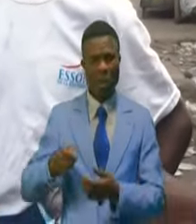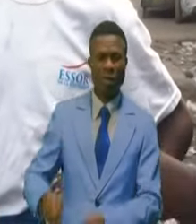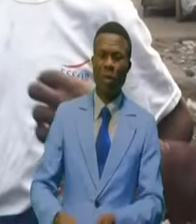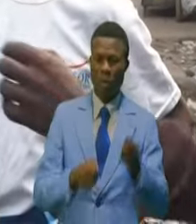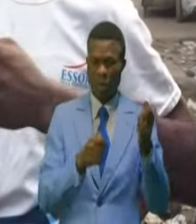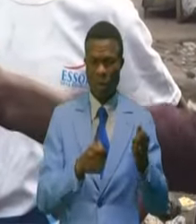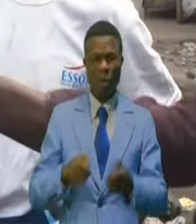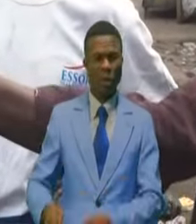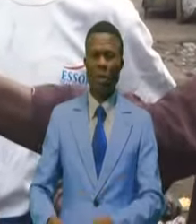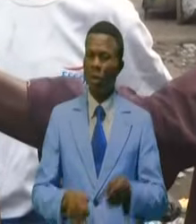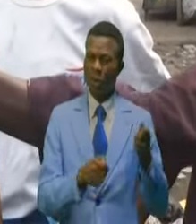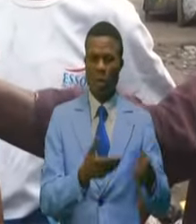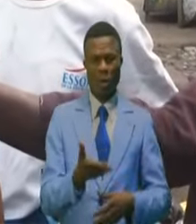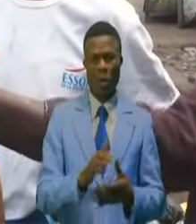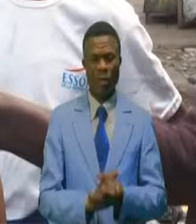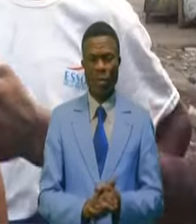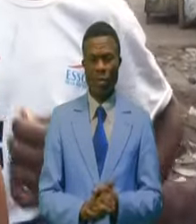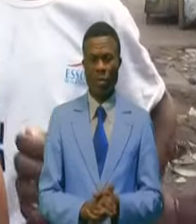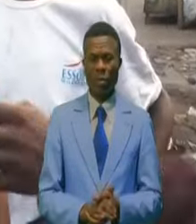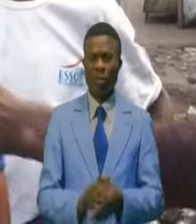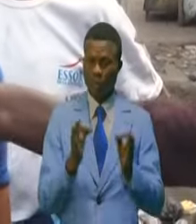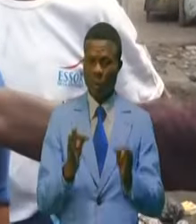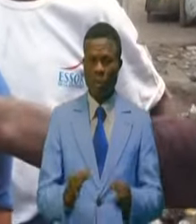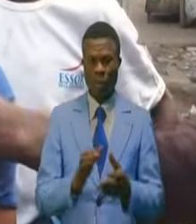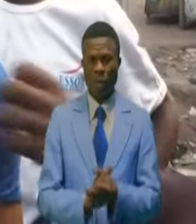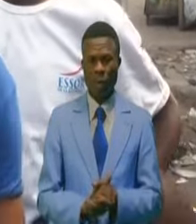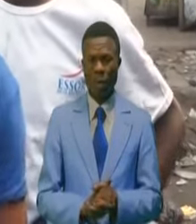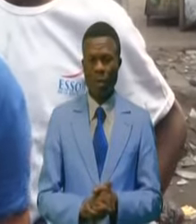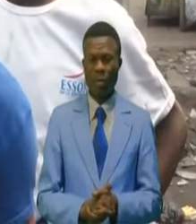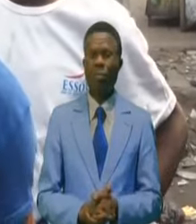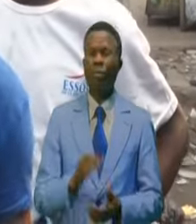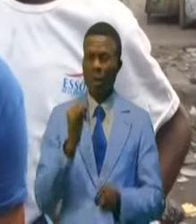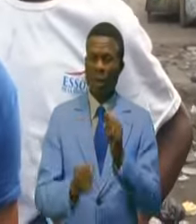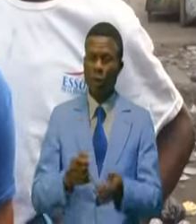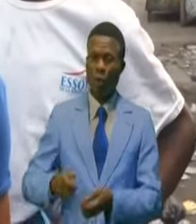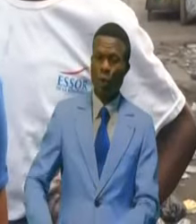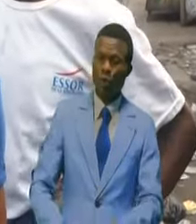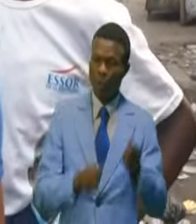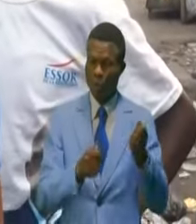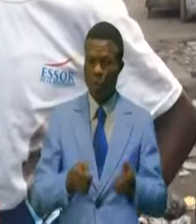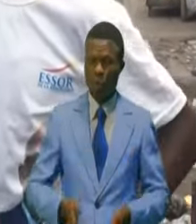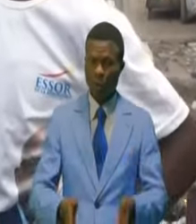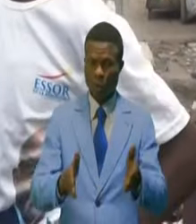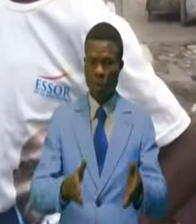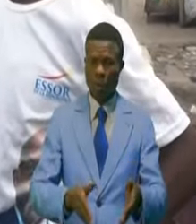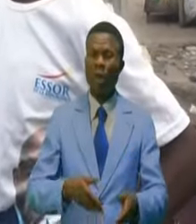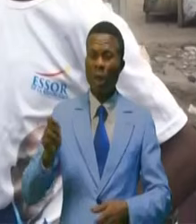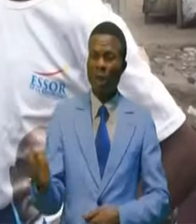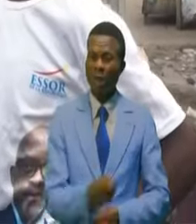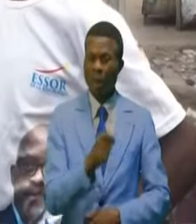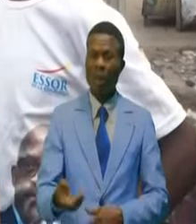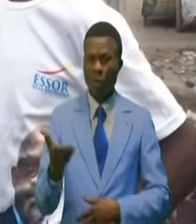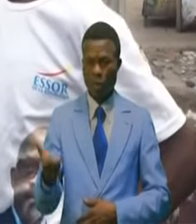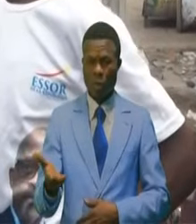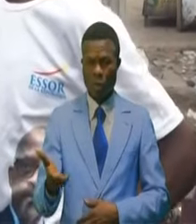Le seul problème que nous avons et celui de l'évacuation. Quand on fait l'écurage,